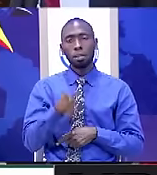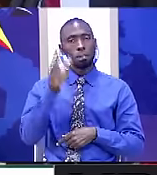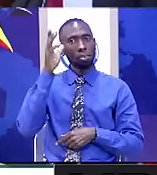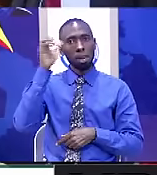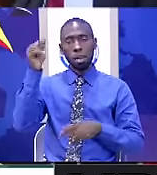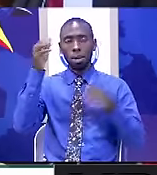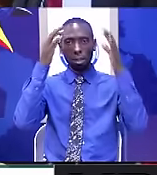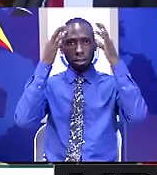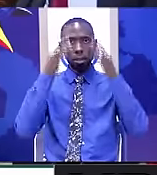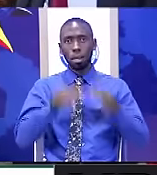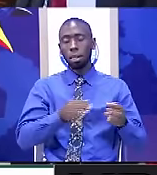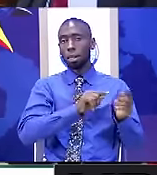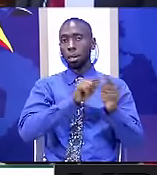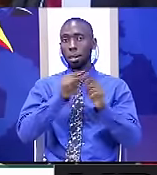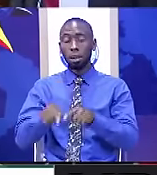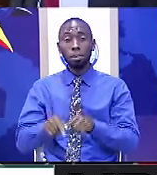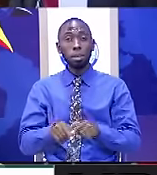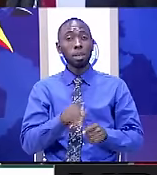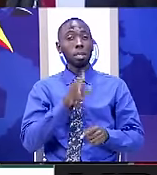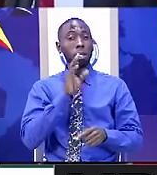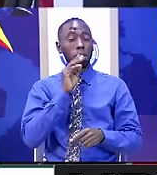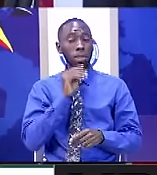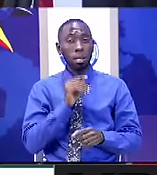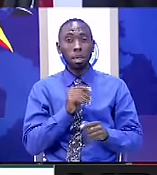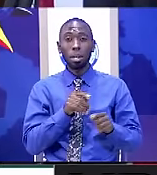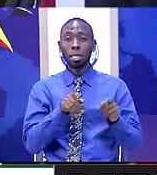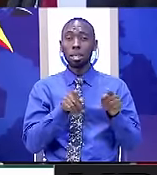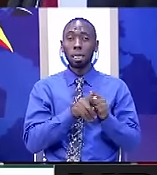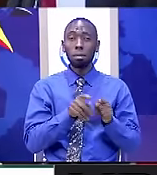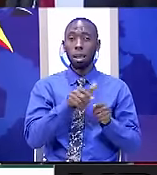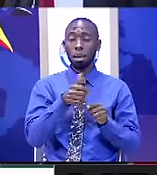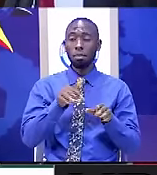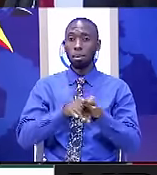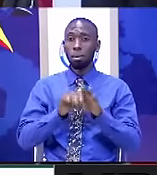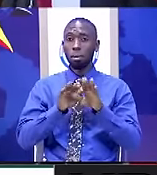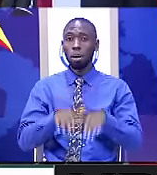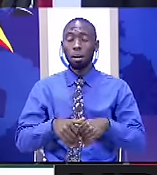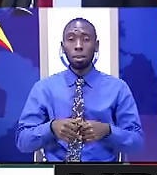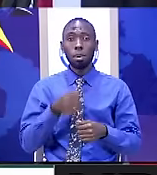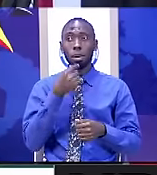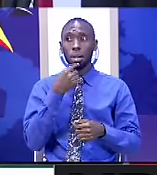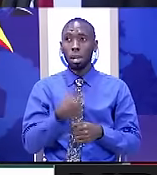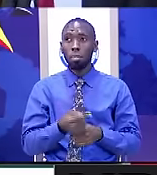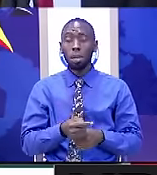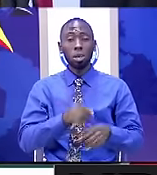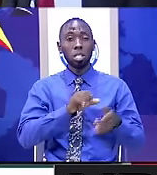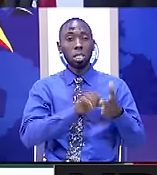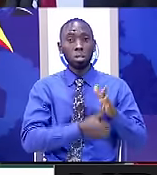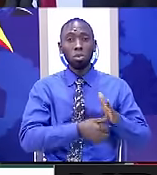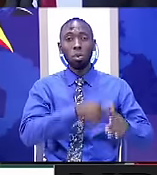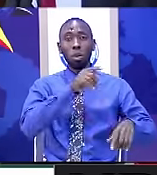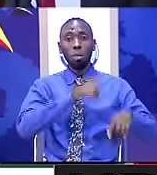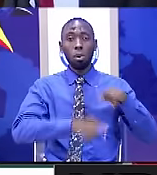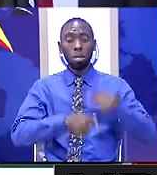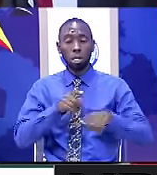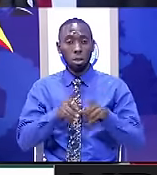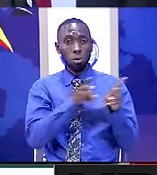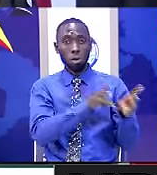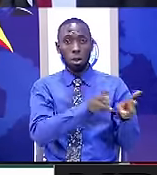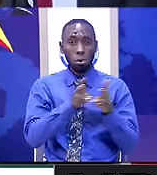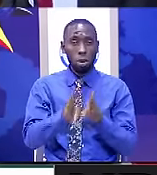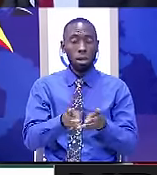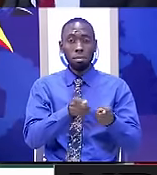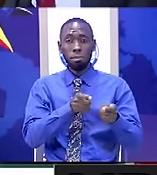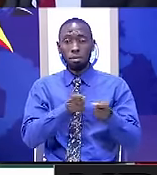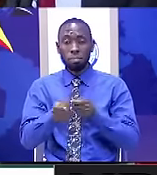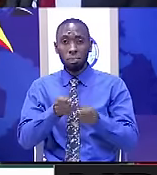abazze bamwogerako okuva we yafiira bagamba nti abadde mu by'obufuzi bye engeri gy'abadde abikwasaganyamu nga